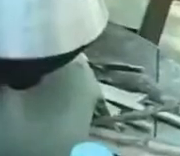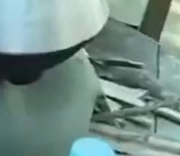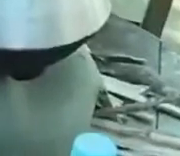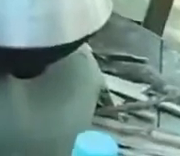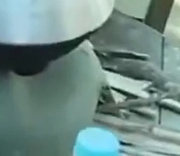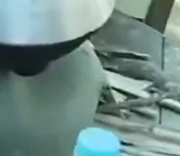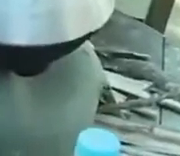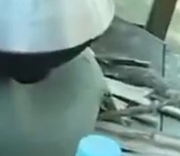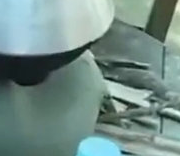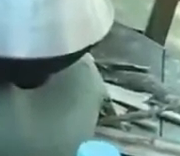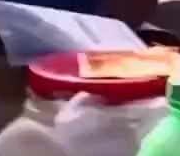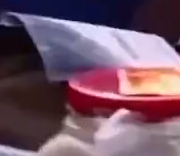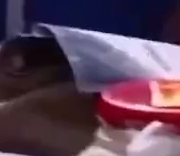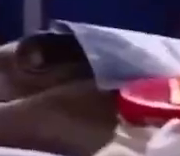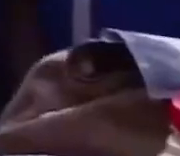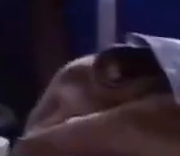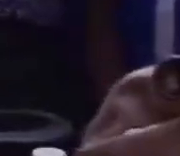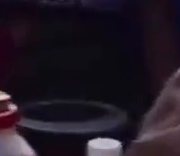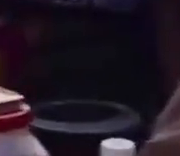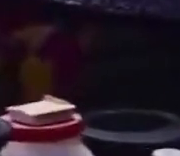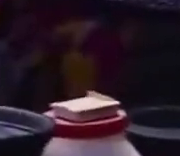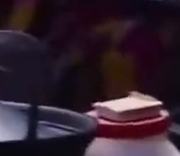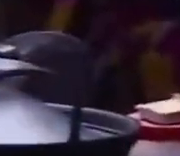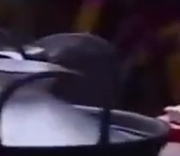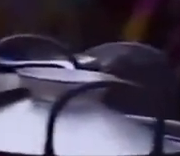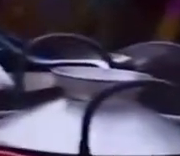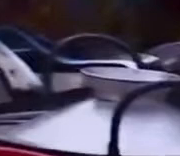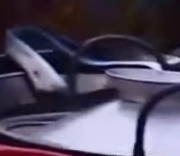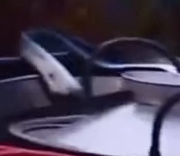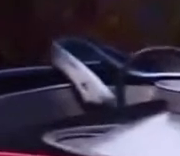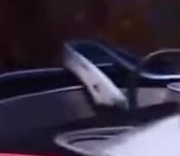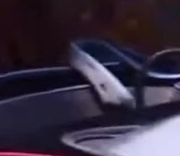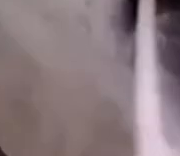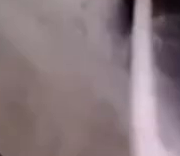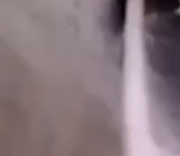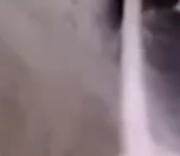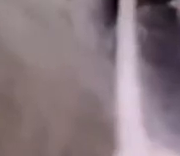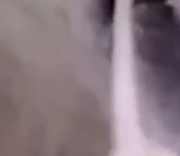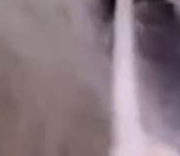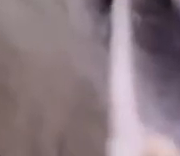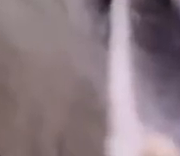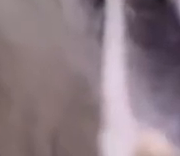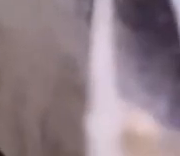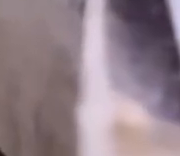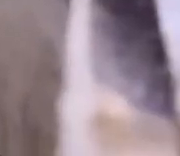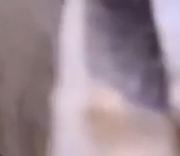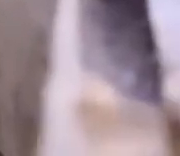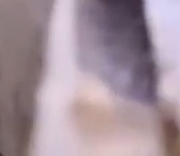Thank you.